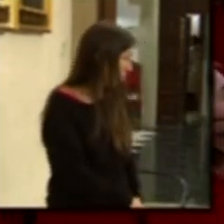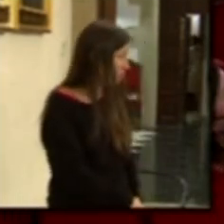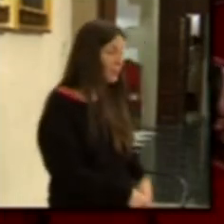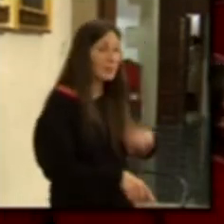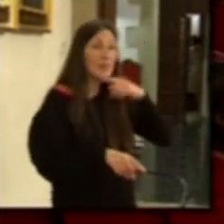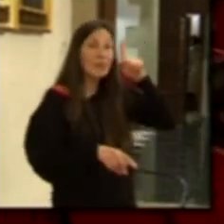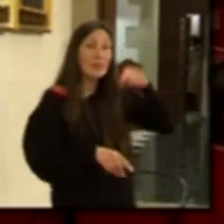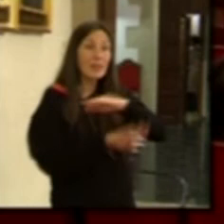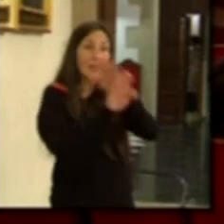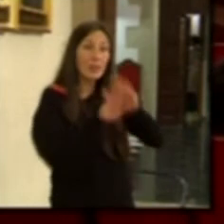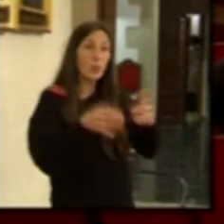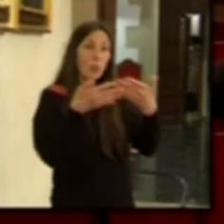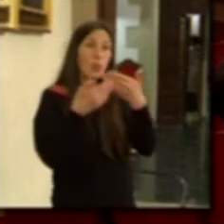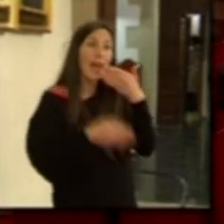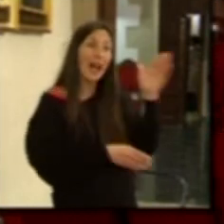Havíem d'acabar amb la cançó, clar.